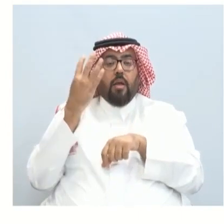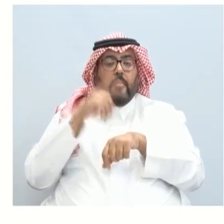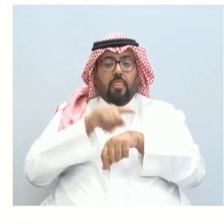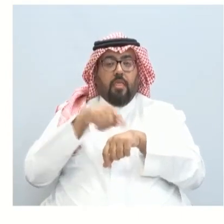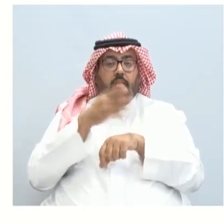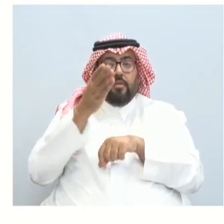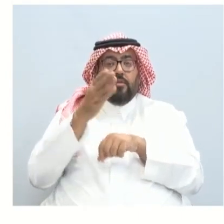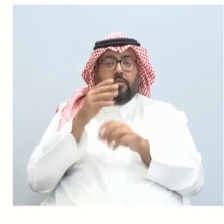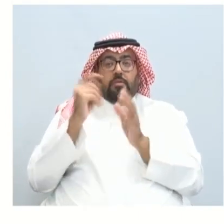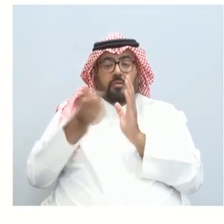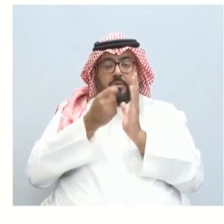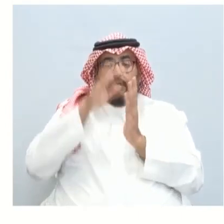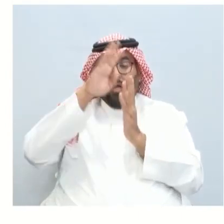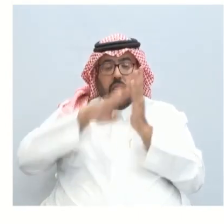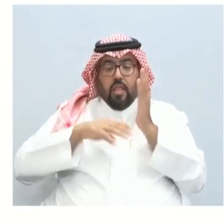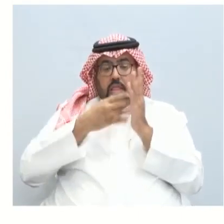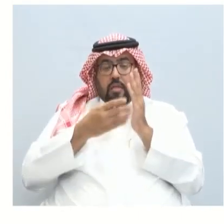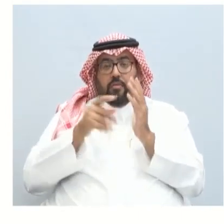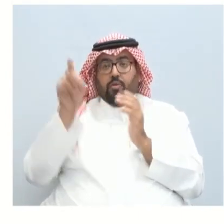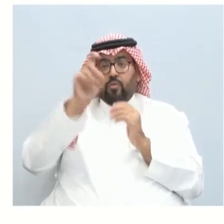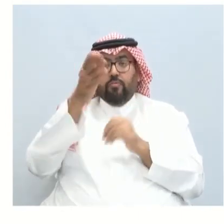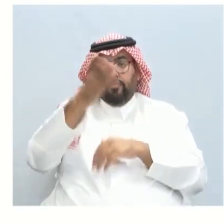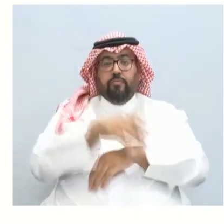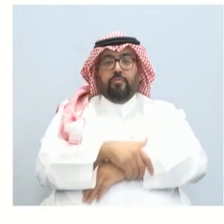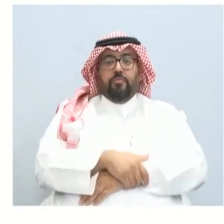دقائق في حل هذا السؤال